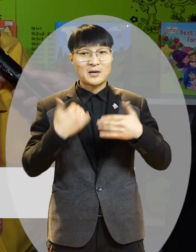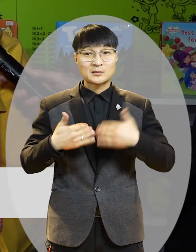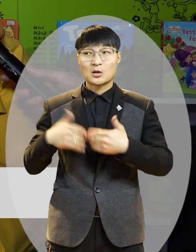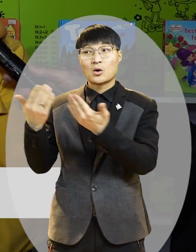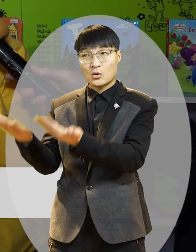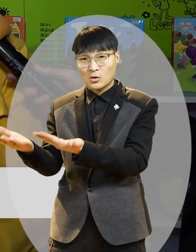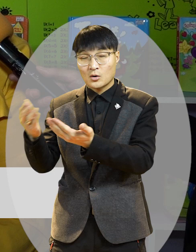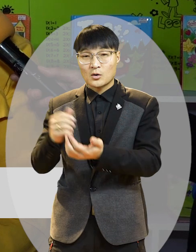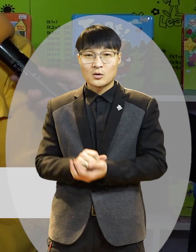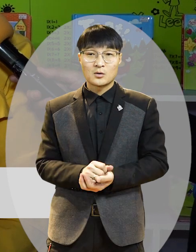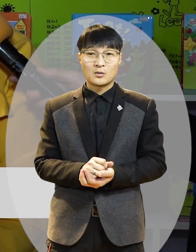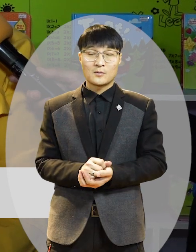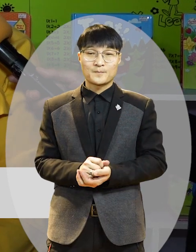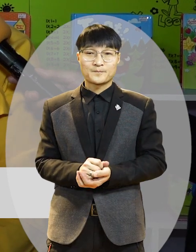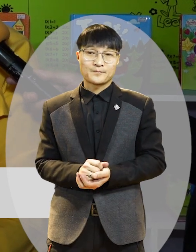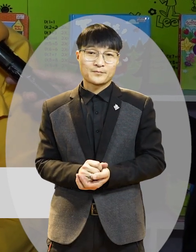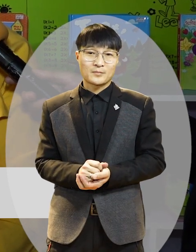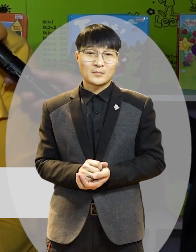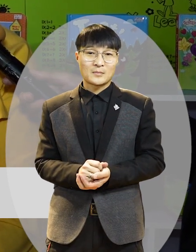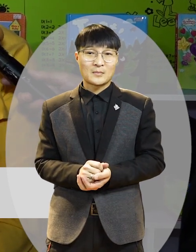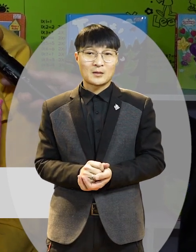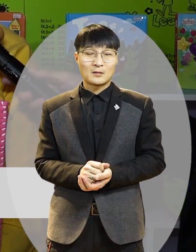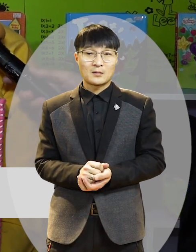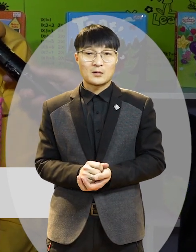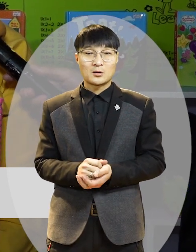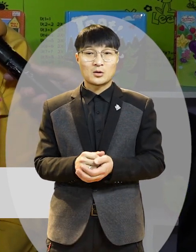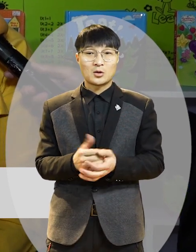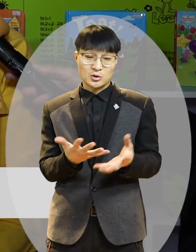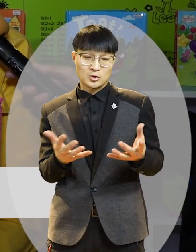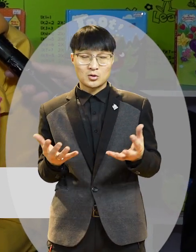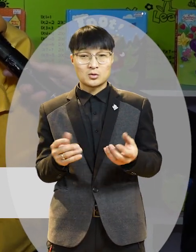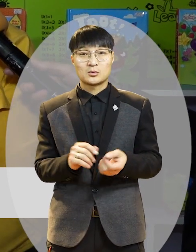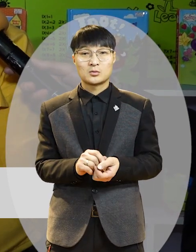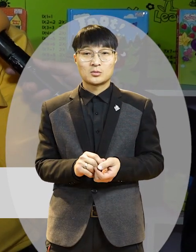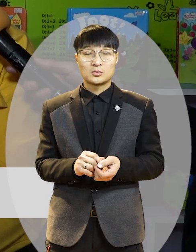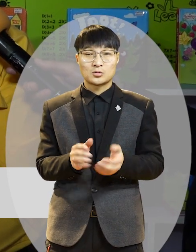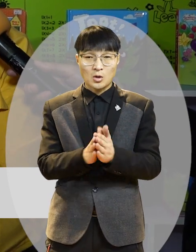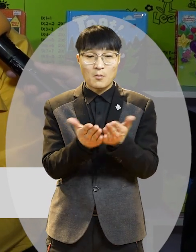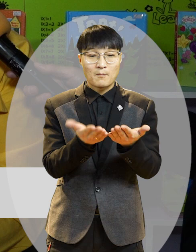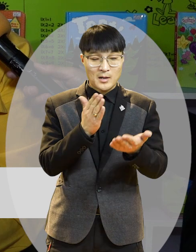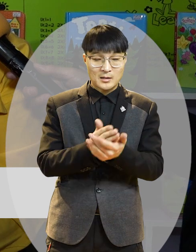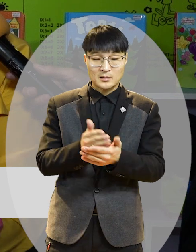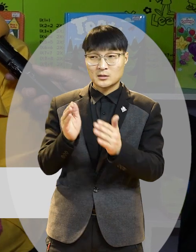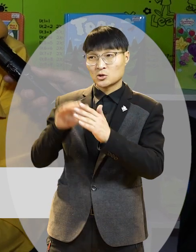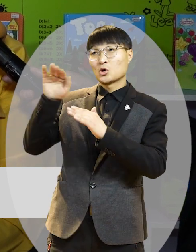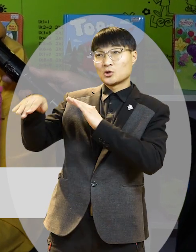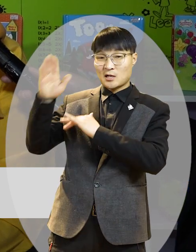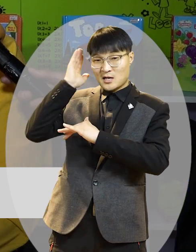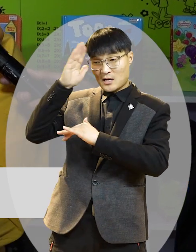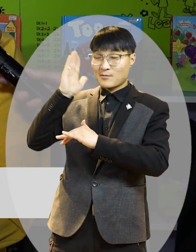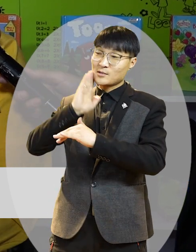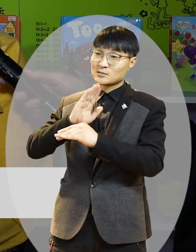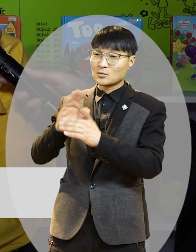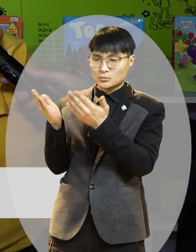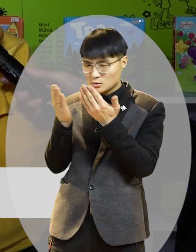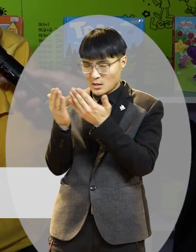За ийм үлгэрийн багууд байна. Ийм үлгэрийн номууд байгаа. Хүүхдүүд болго ингээ гэртээ очиод аав ээж нь яриад өгдөг